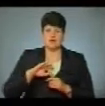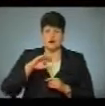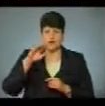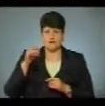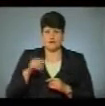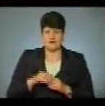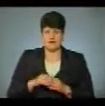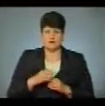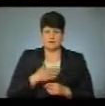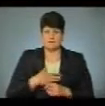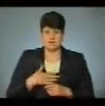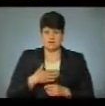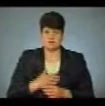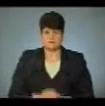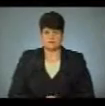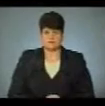Говерло. Переживаю.